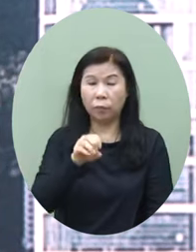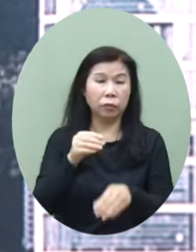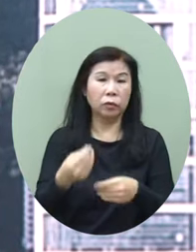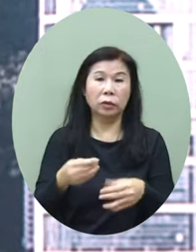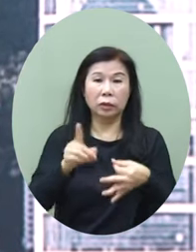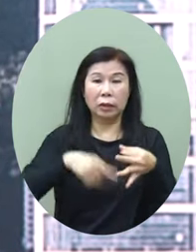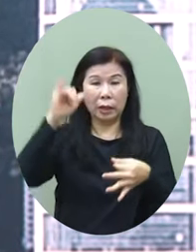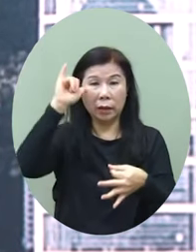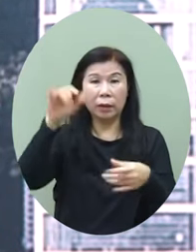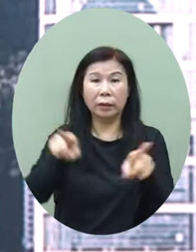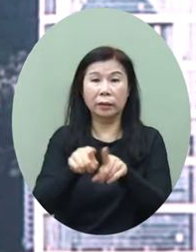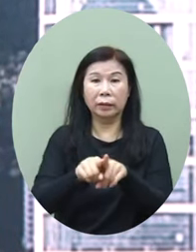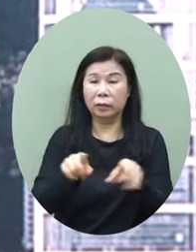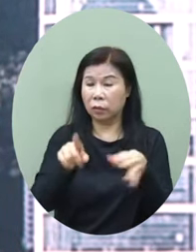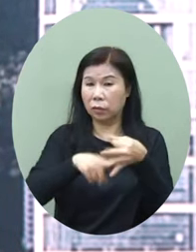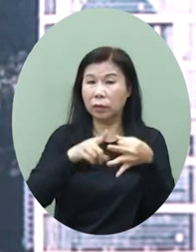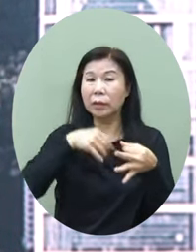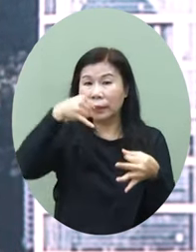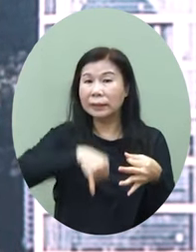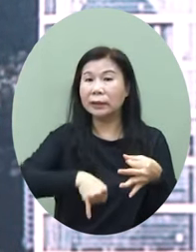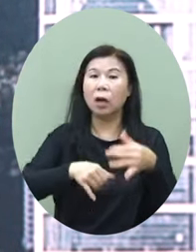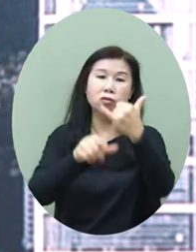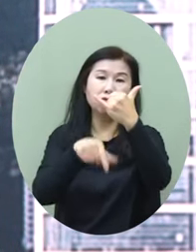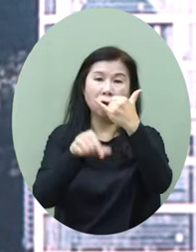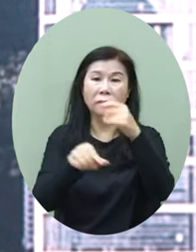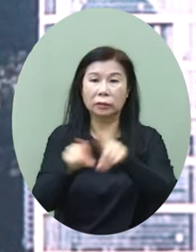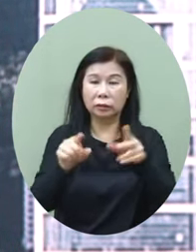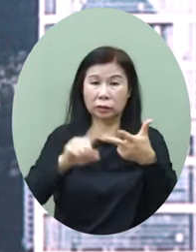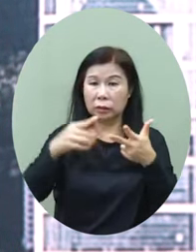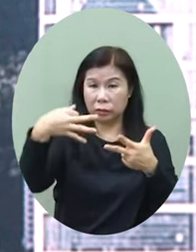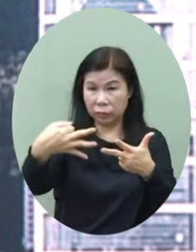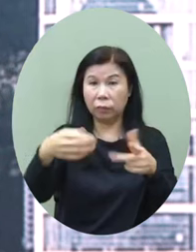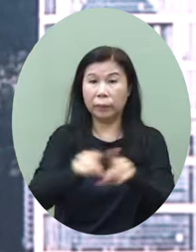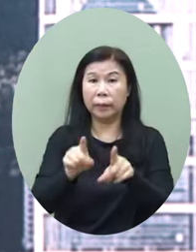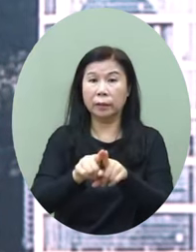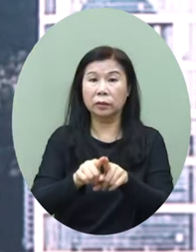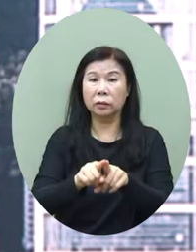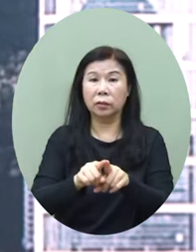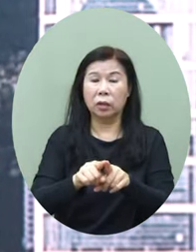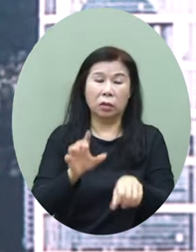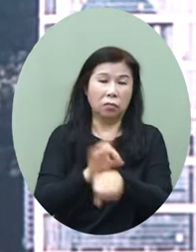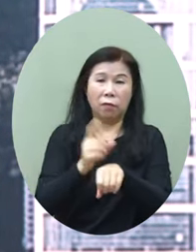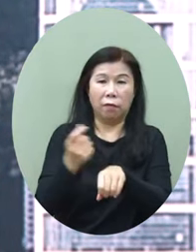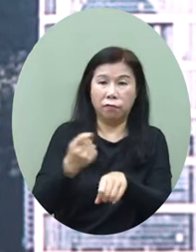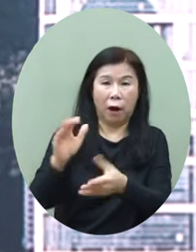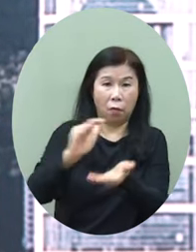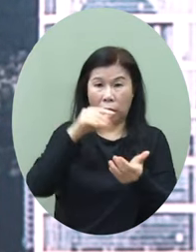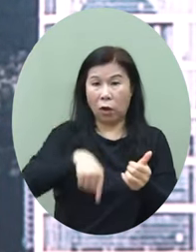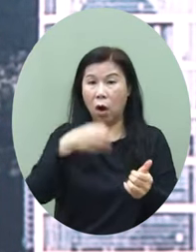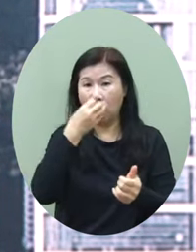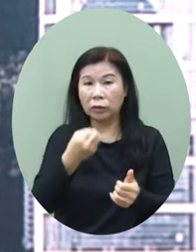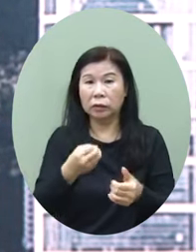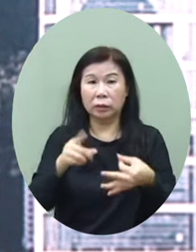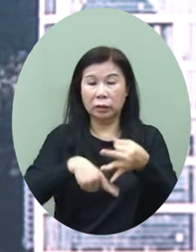就是牛津的AstraZeneca要到下半年第三隻本來是供應時間最早的就是這個